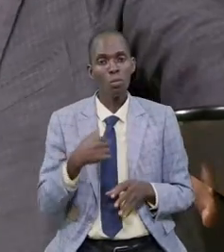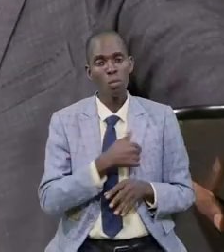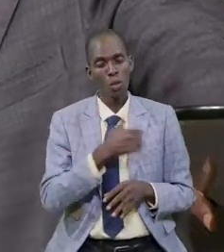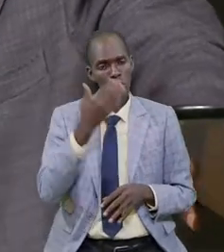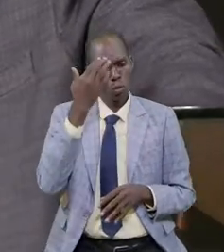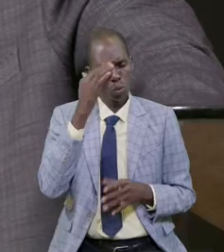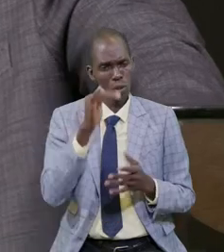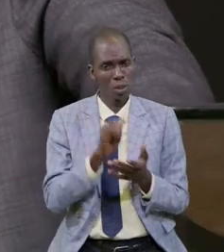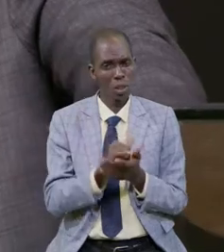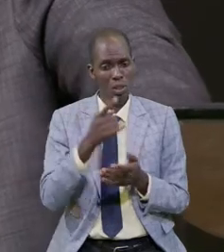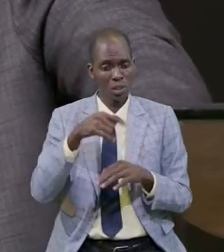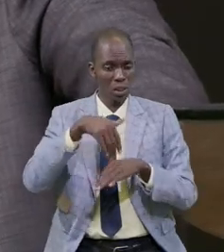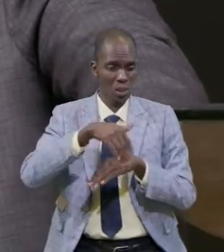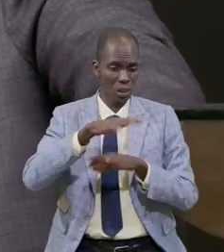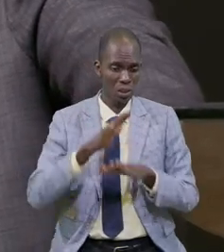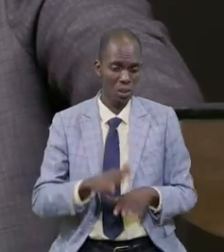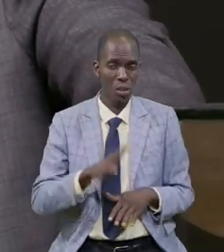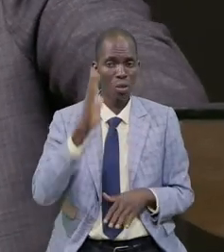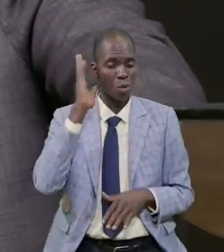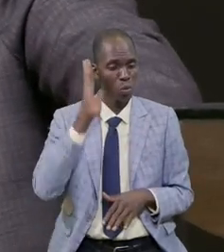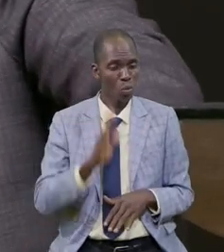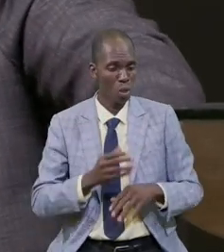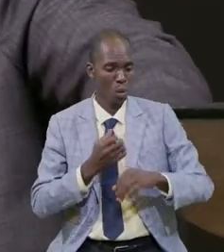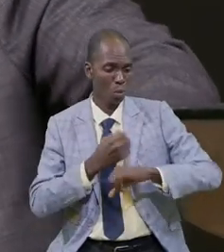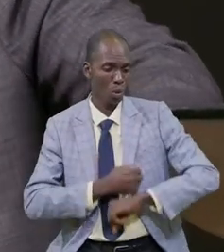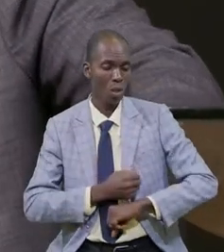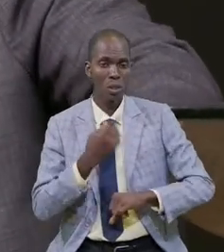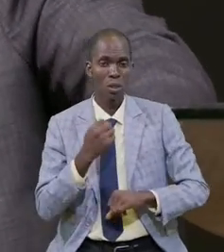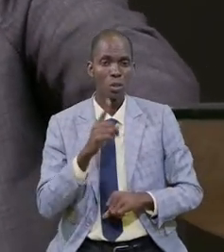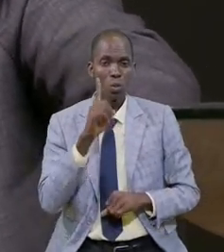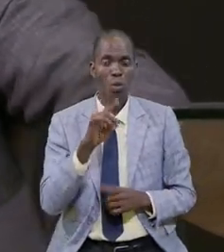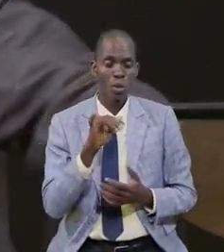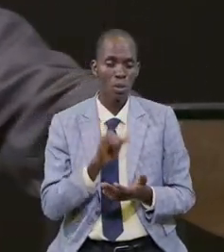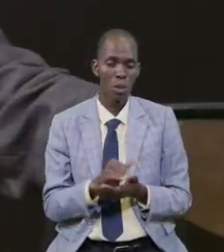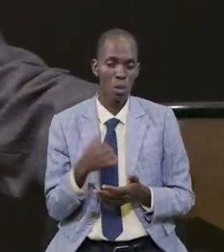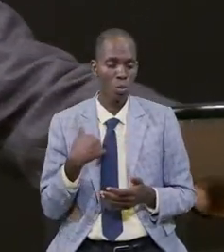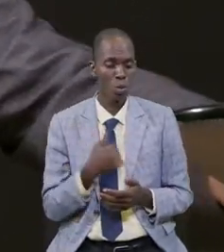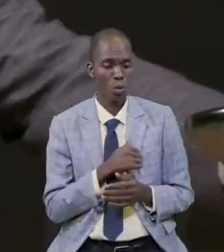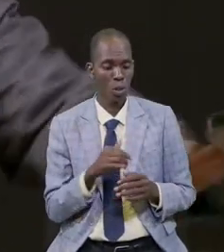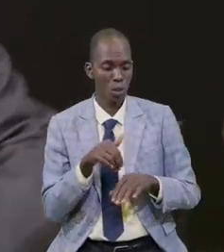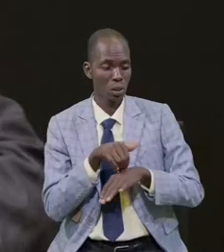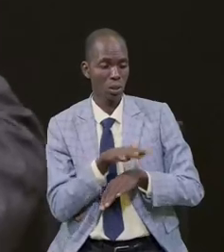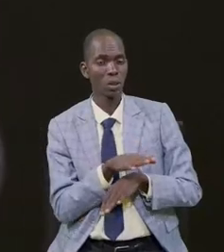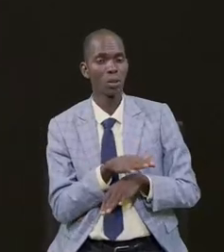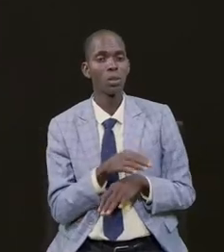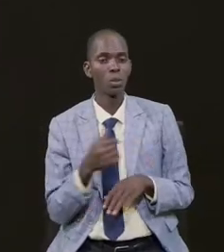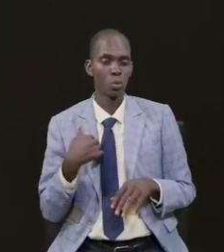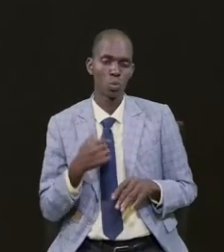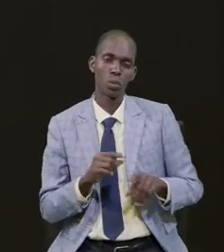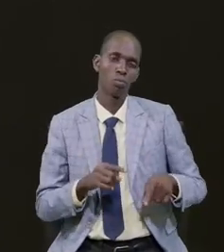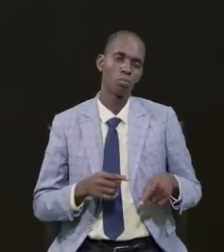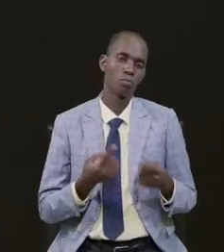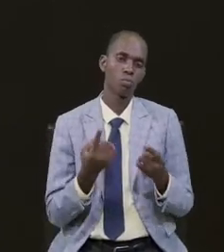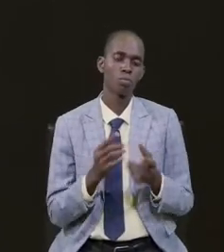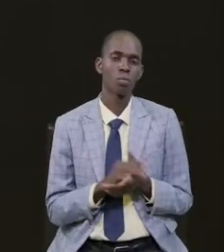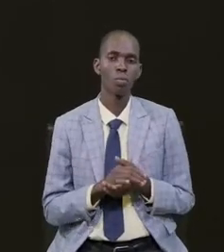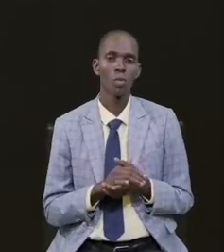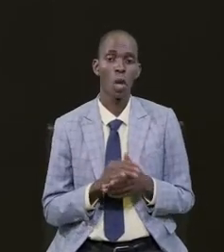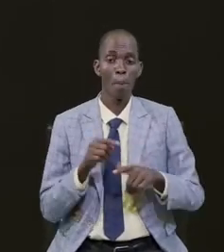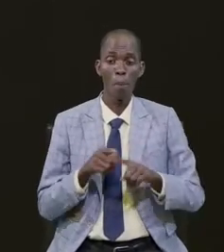que l'envoyeur va protéger l'envoyé, nous irons. Mais lorsqu'on voit